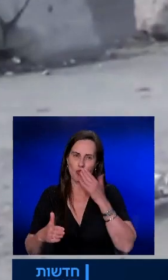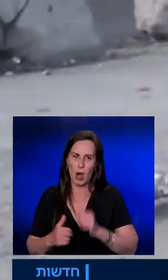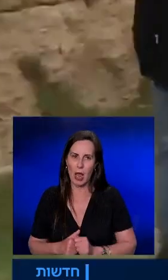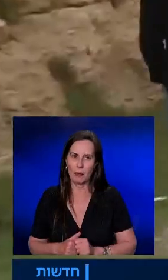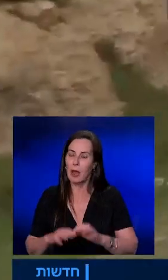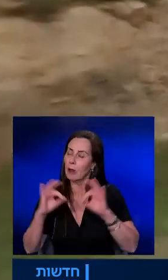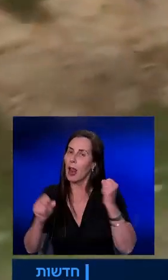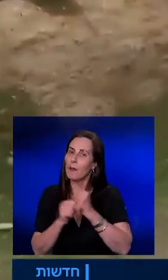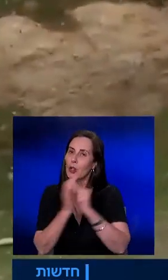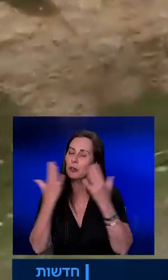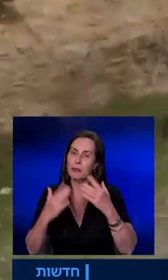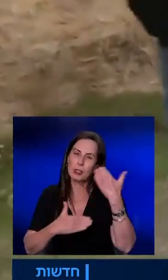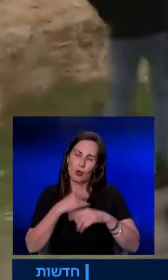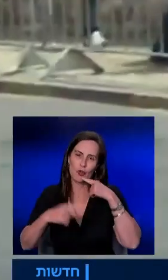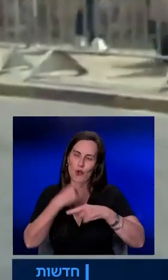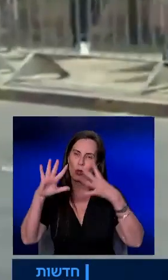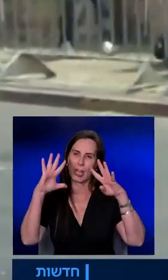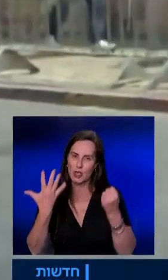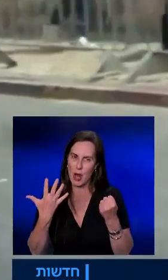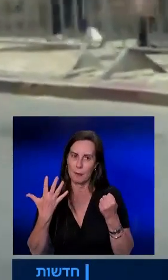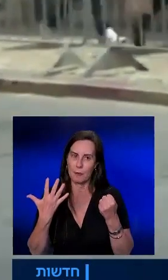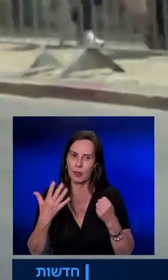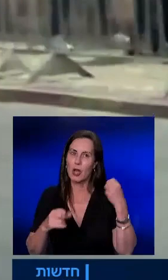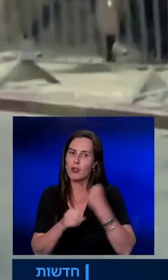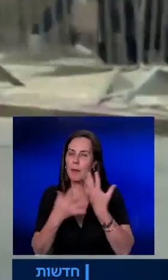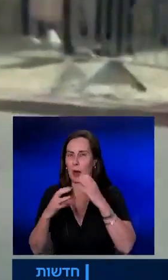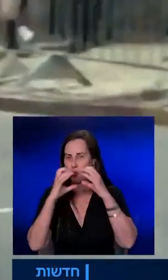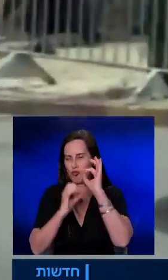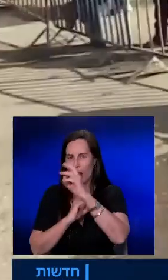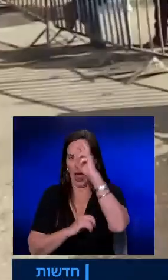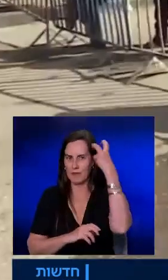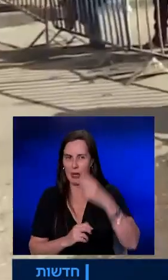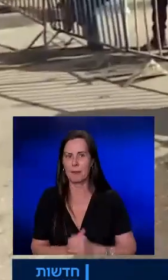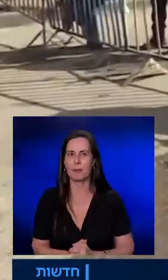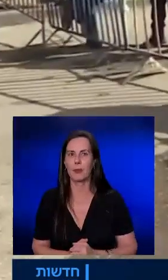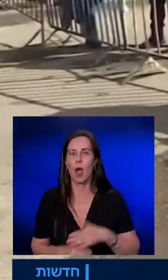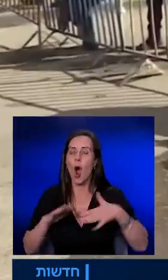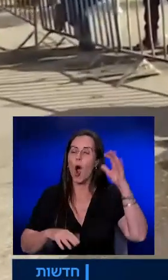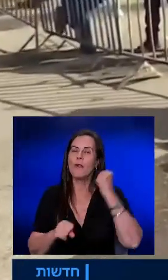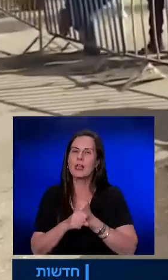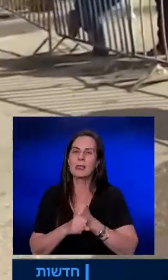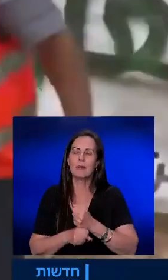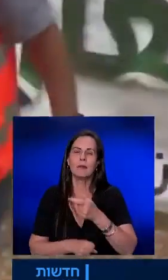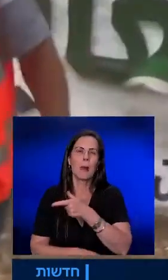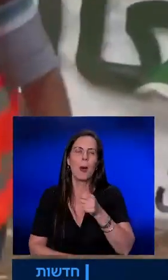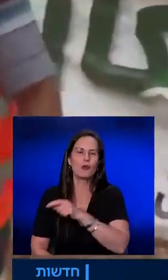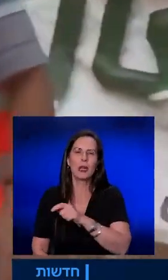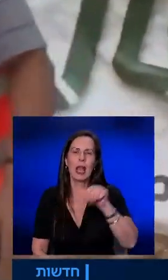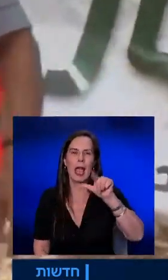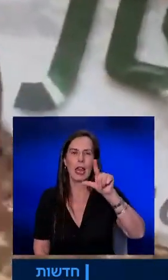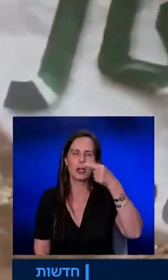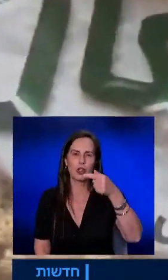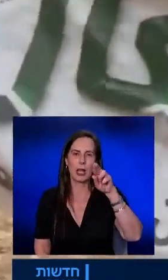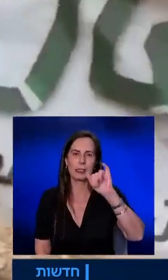והחלה את דרכה כעיתונאית בסוף שנות ה-90 כשעבדה בחמק לתקשורת רביעים, אבל את עיקר עבודתה עשתה בערוץ אל-ג'זירה,